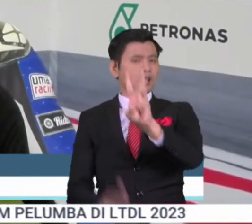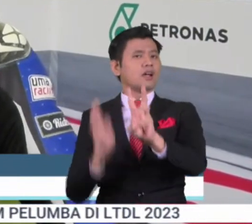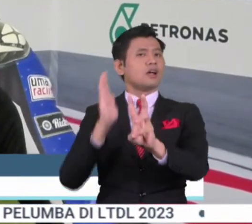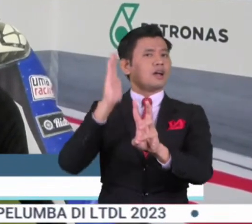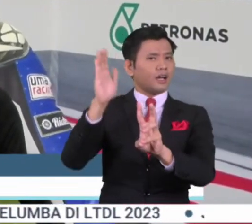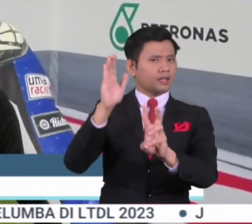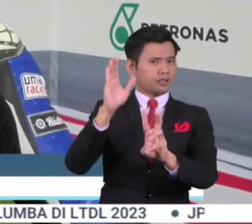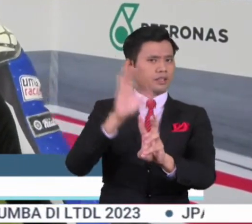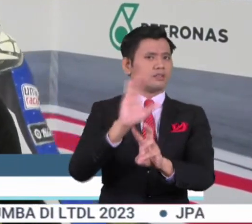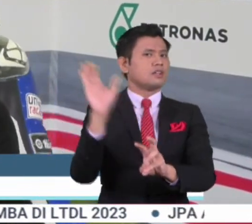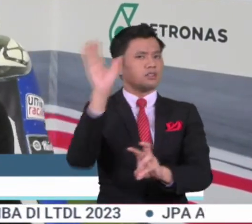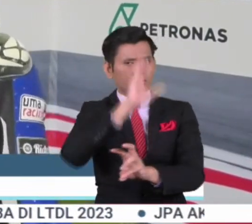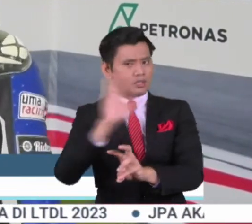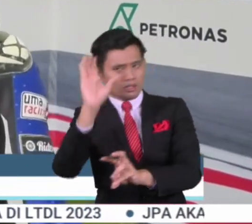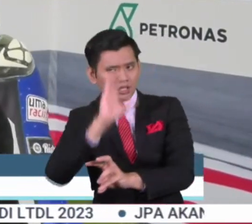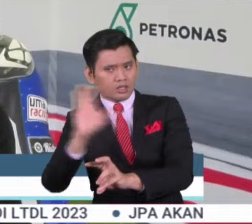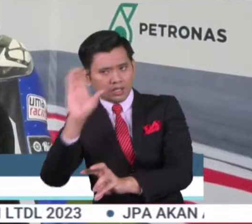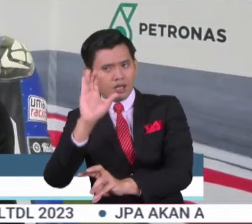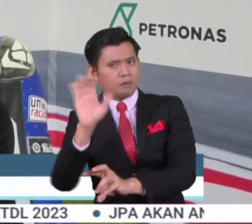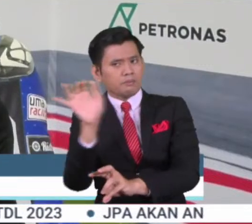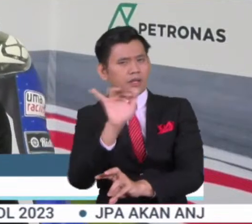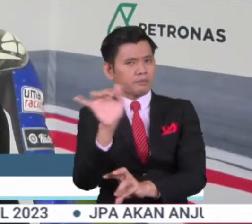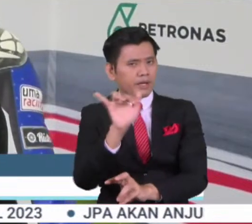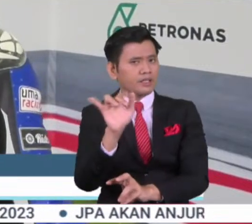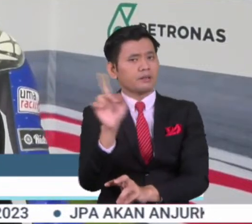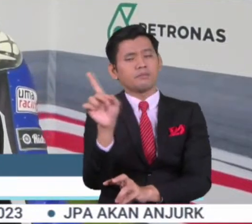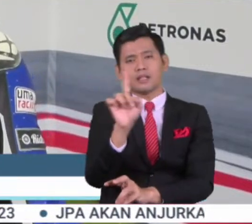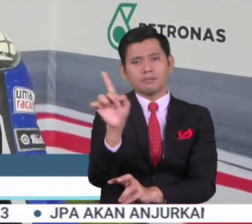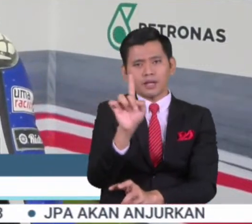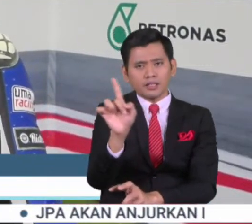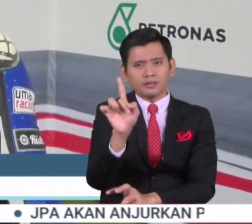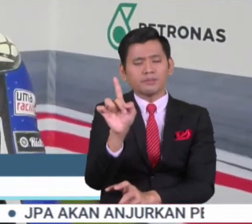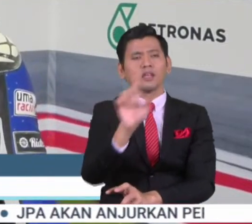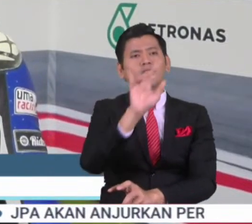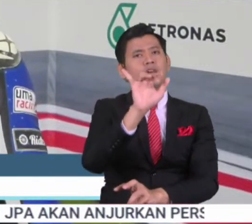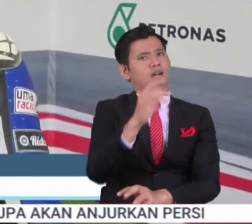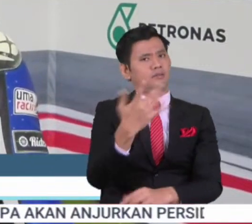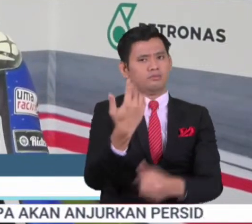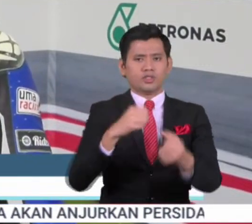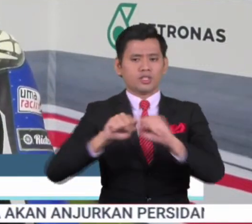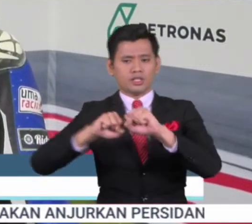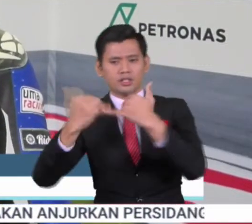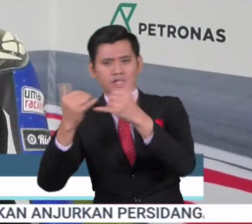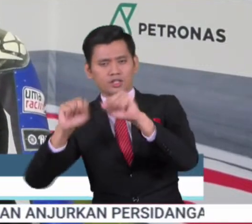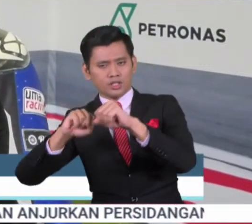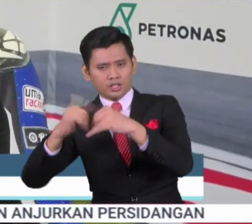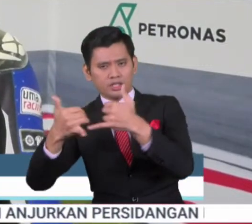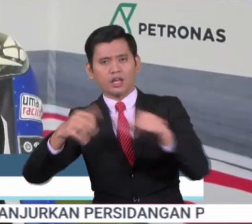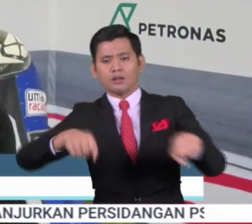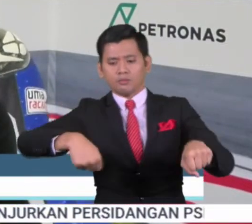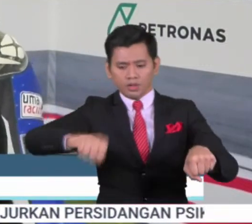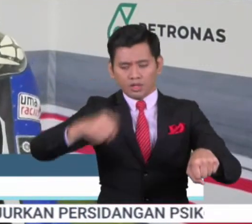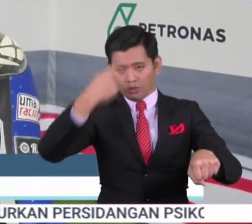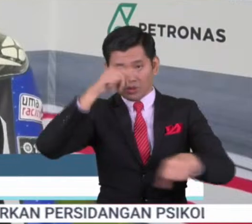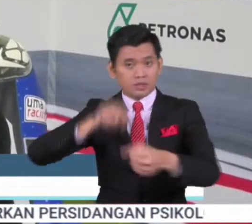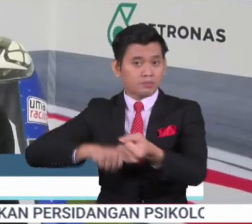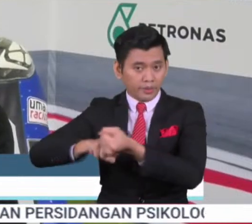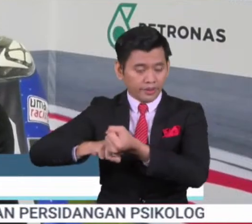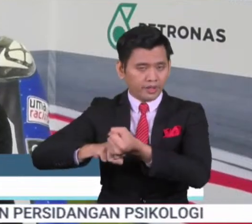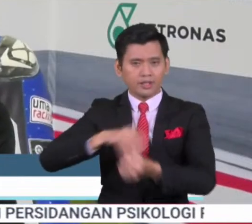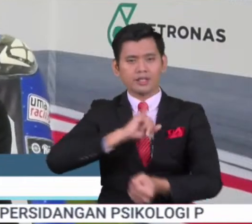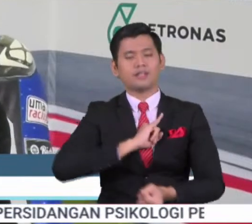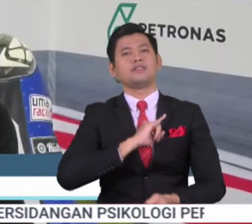daripada manufacturer-manufacturer Yamaha dan Honda. So bagi saya, kalau saya dapat peluang tu memang saya amat gembira dan saya